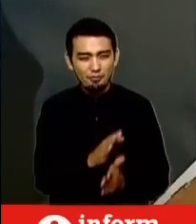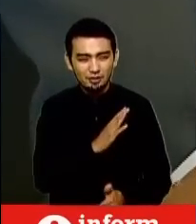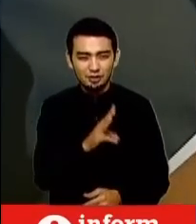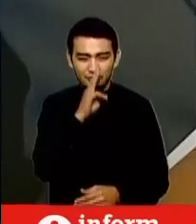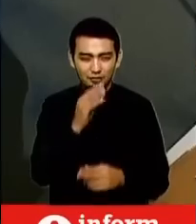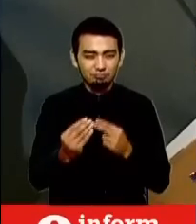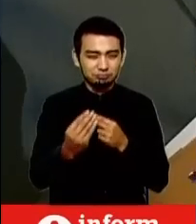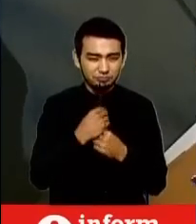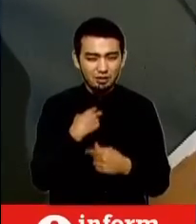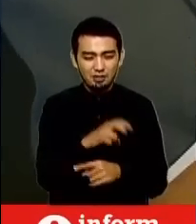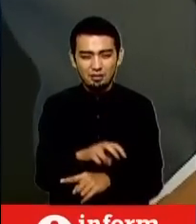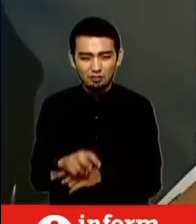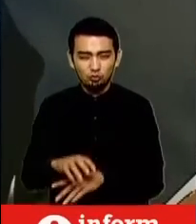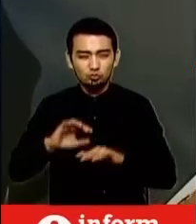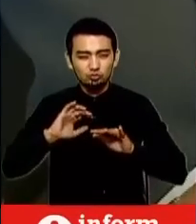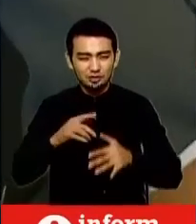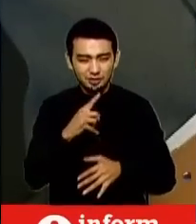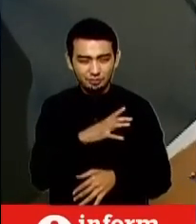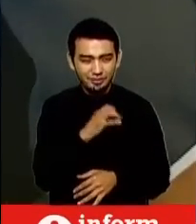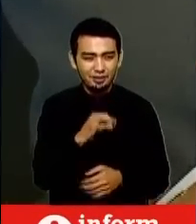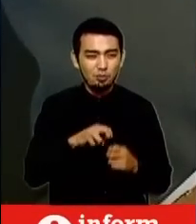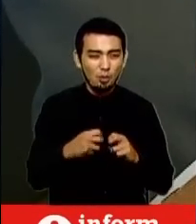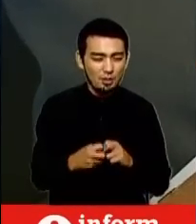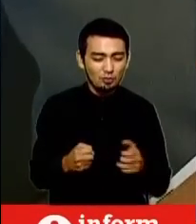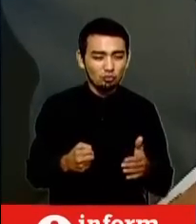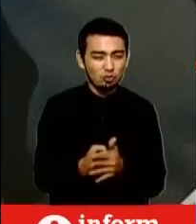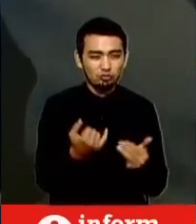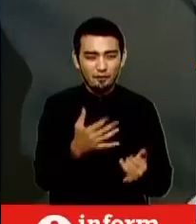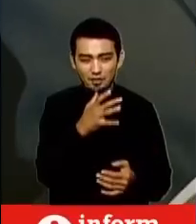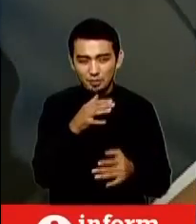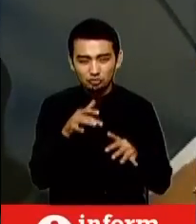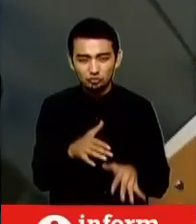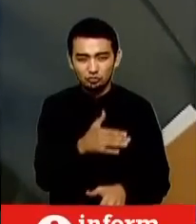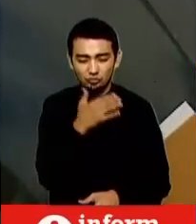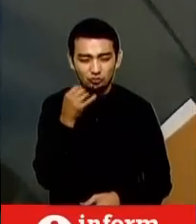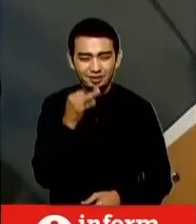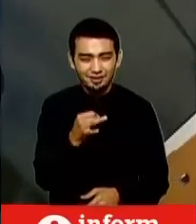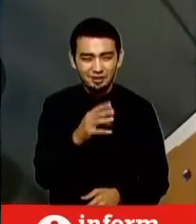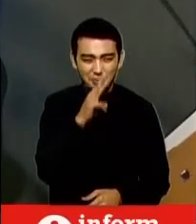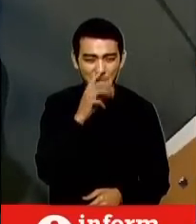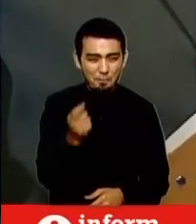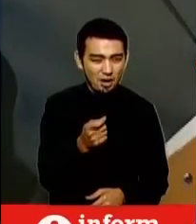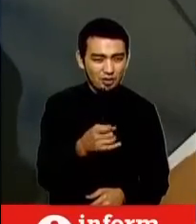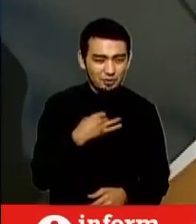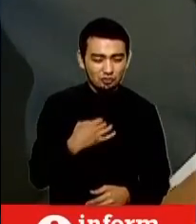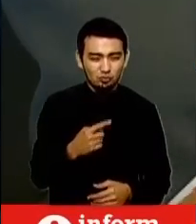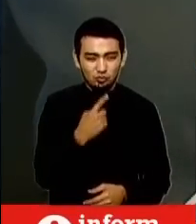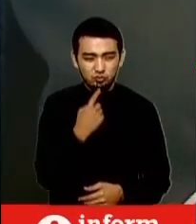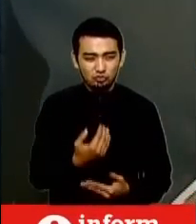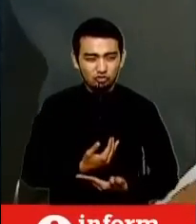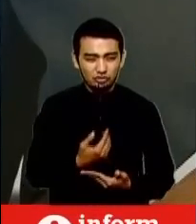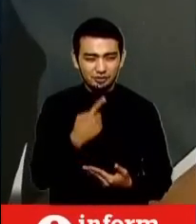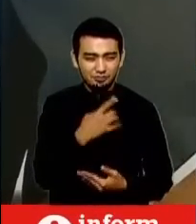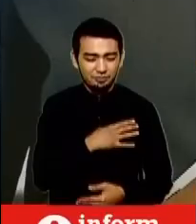басқарманың табалдырығын тоздырғандарын айтады. Алайда мәселе сол күйі шешілмейді, ал мардымсыз табыспен әзер күн көріп жүрміз